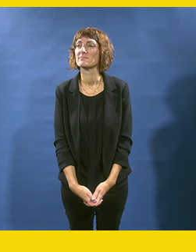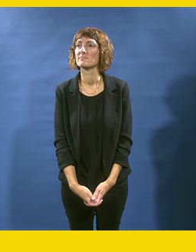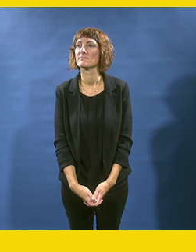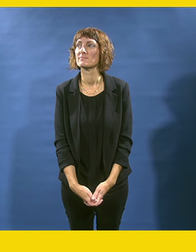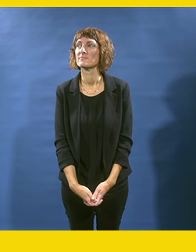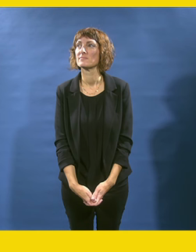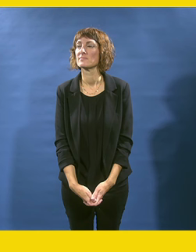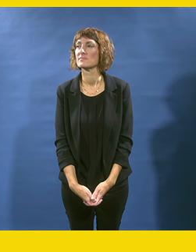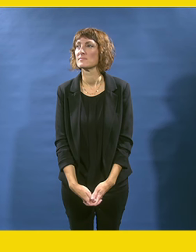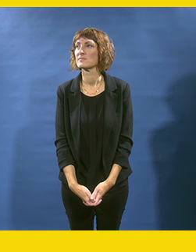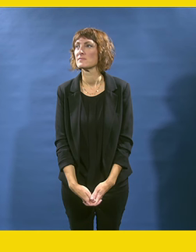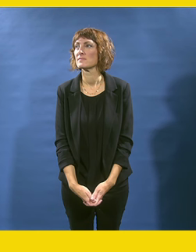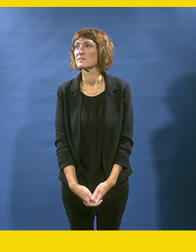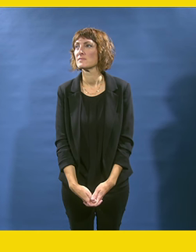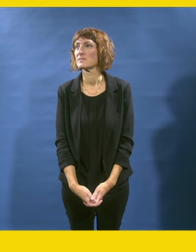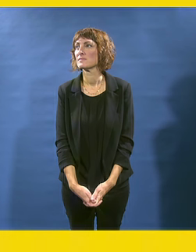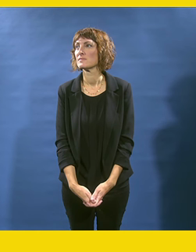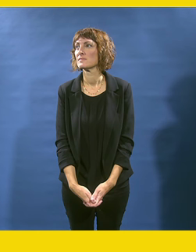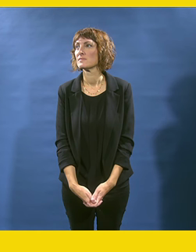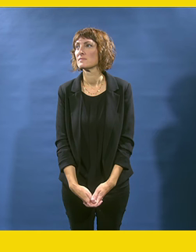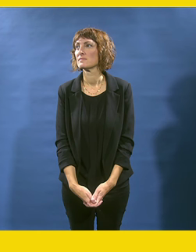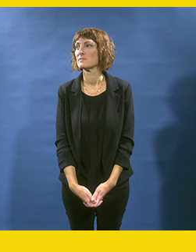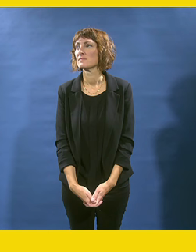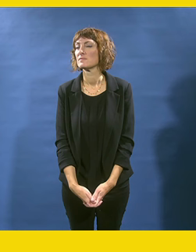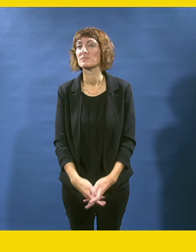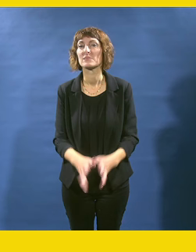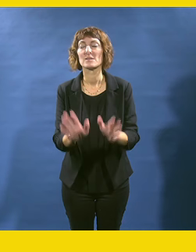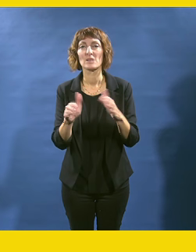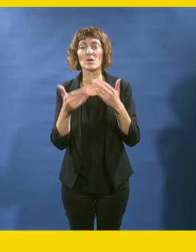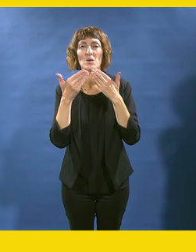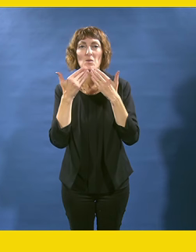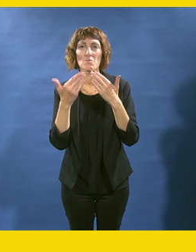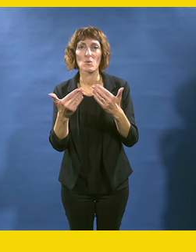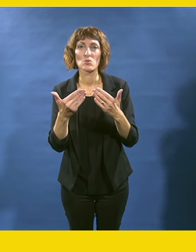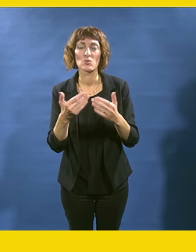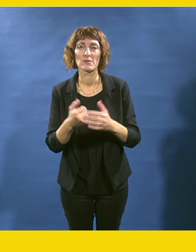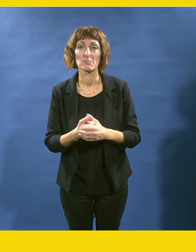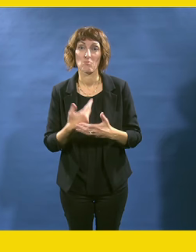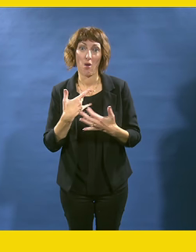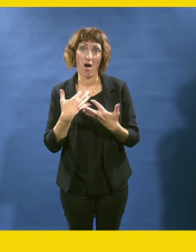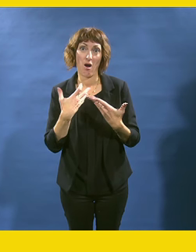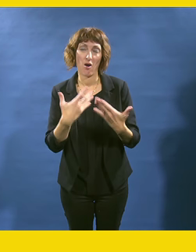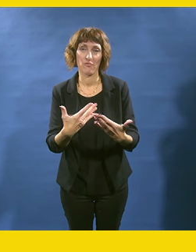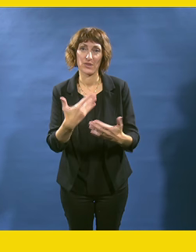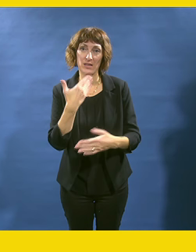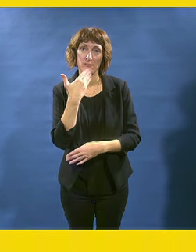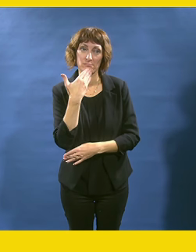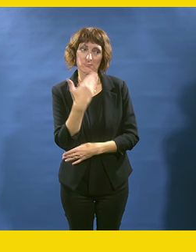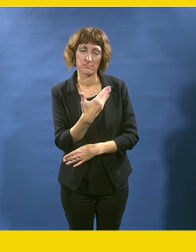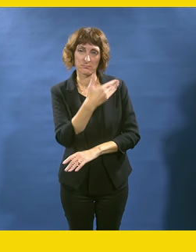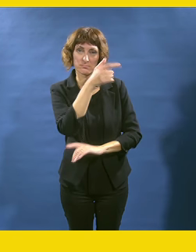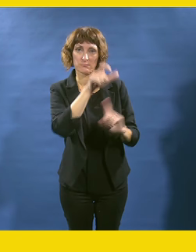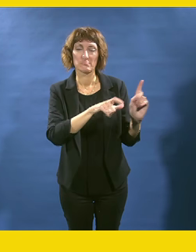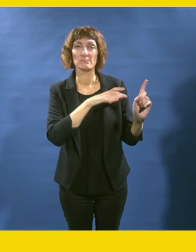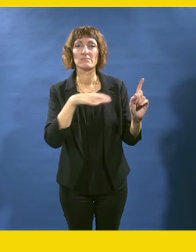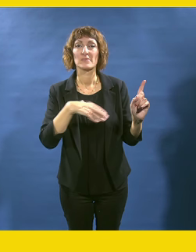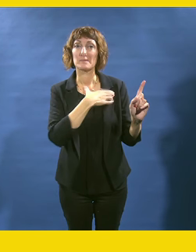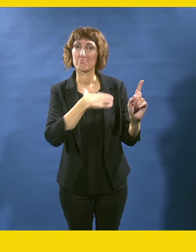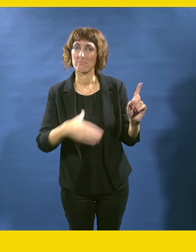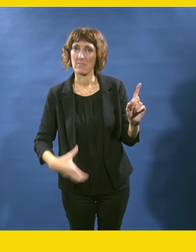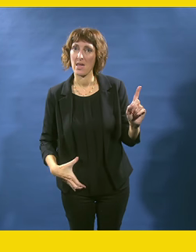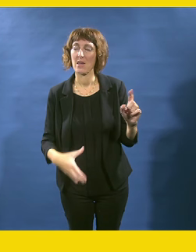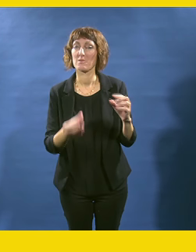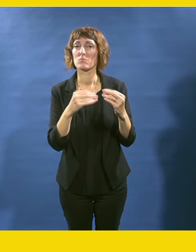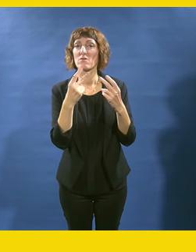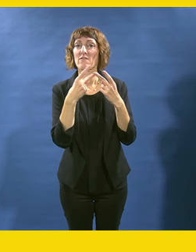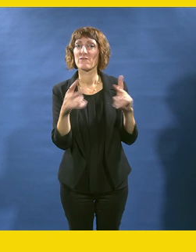Zuerst möchte ich wirklich herzlich bedanken von Frau Bürgermeisterin von Stadt Straßburg. Ich freue mich